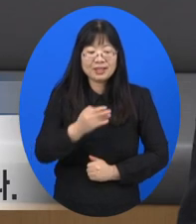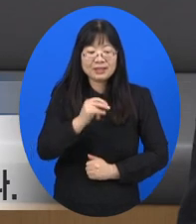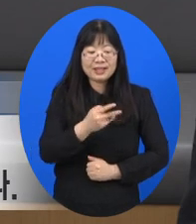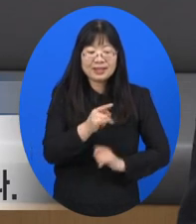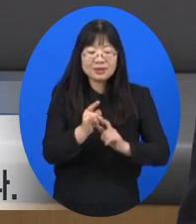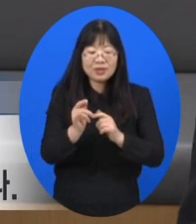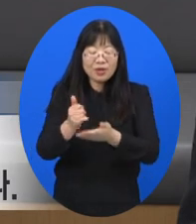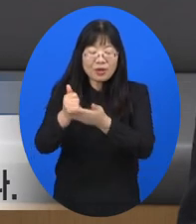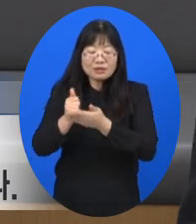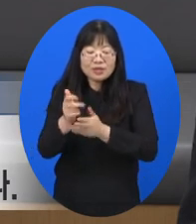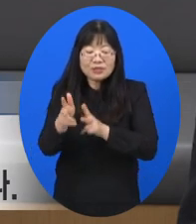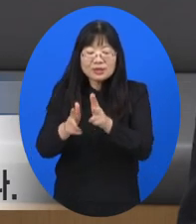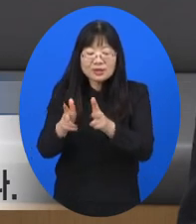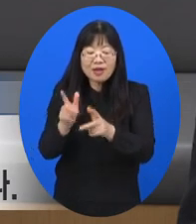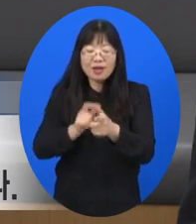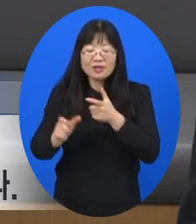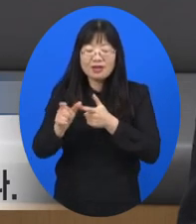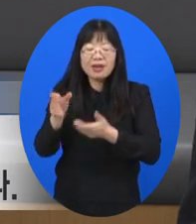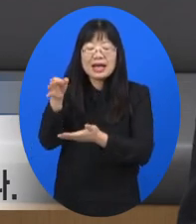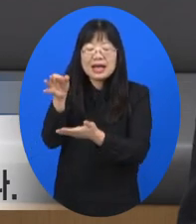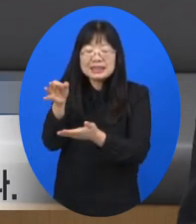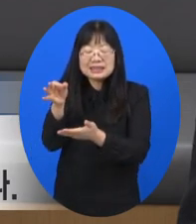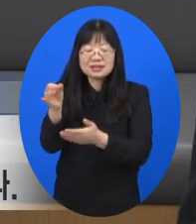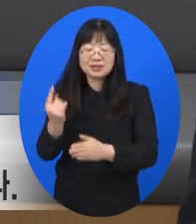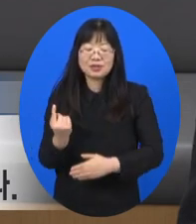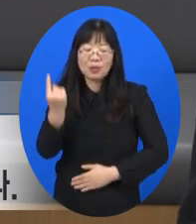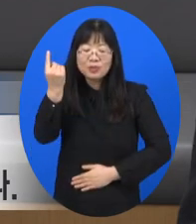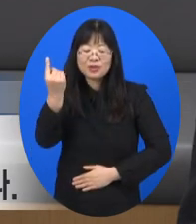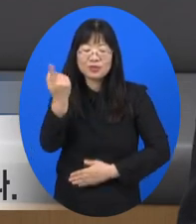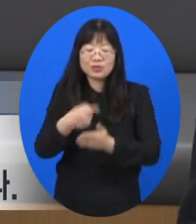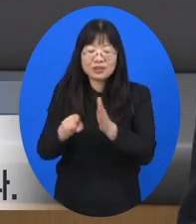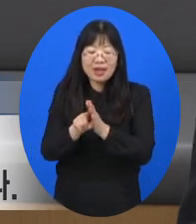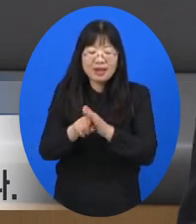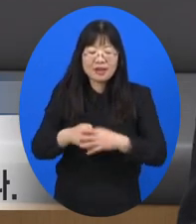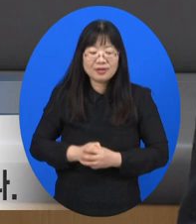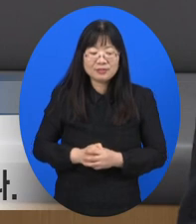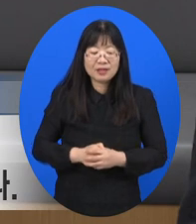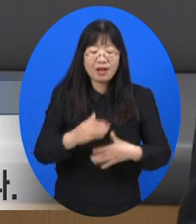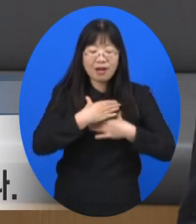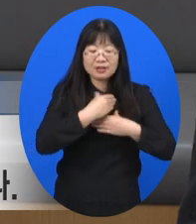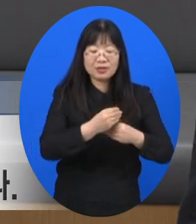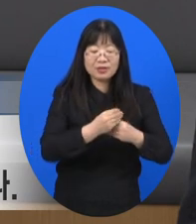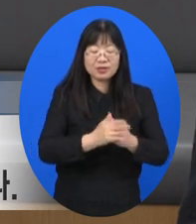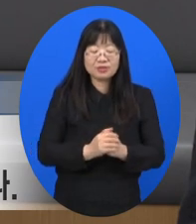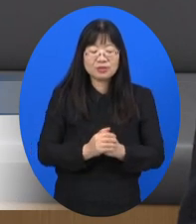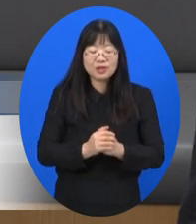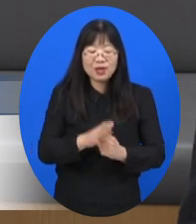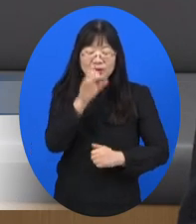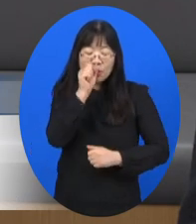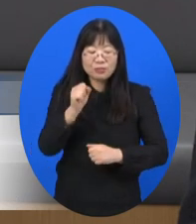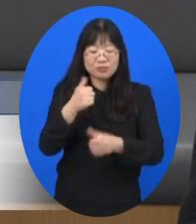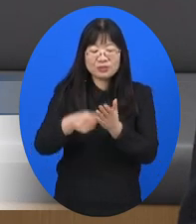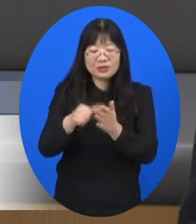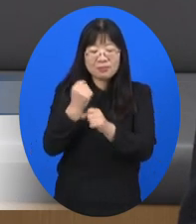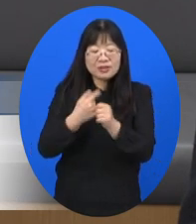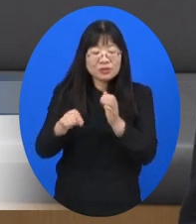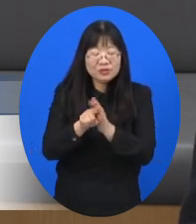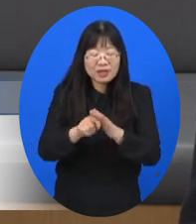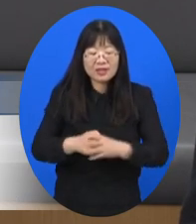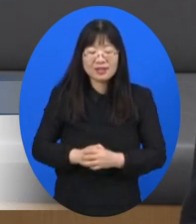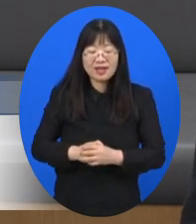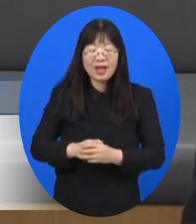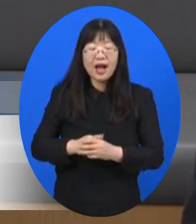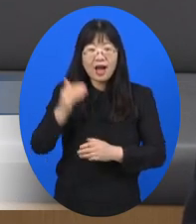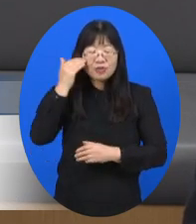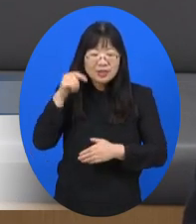committed to adding value to our products and services and improving the quality and safety of our services. We will continue to make large